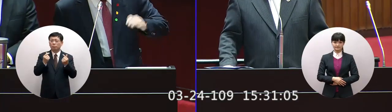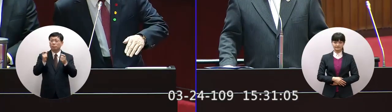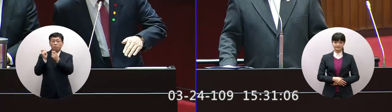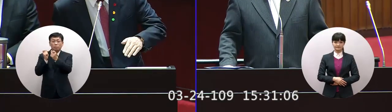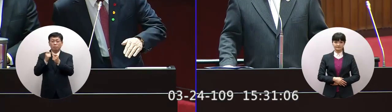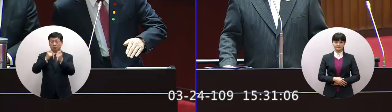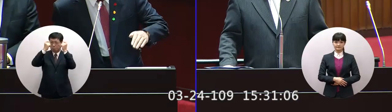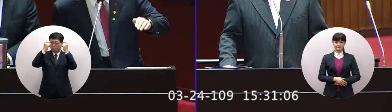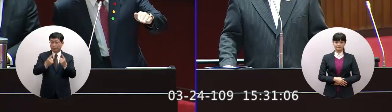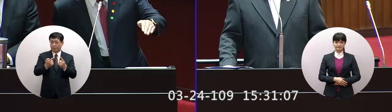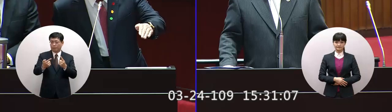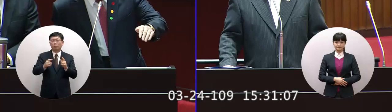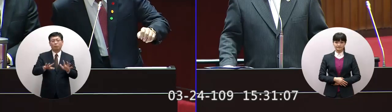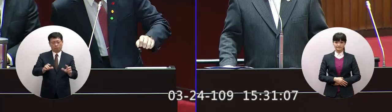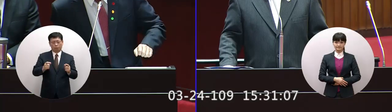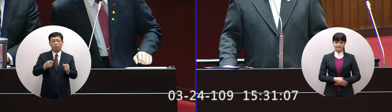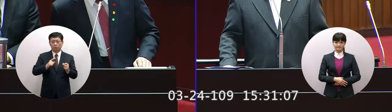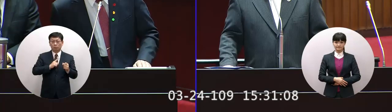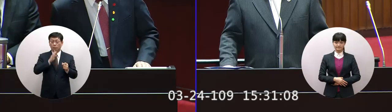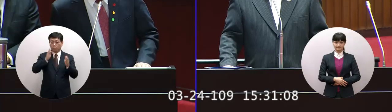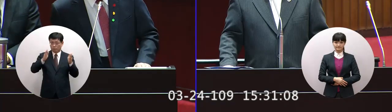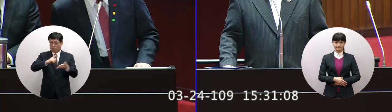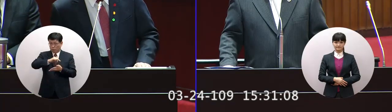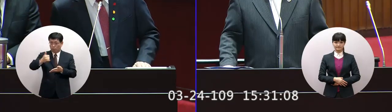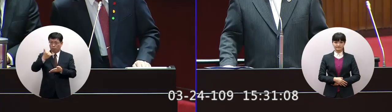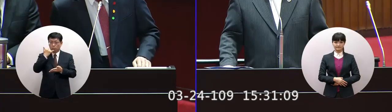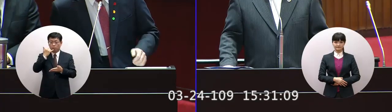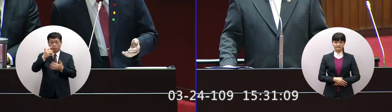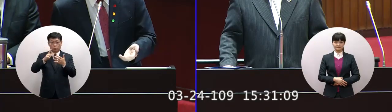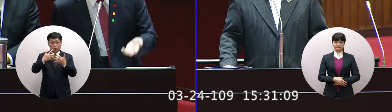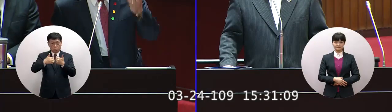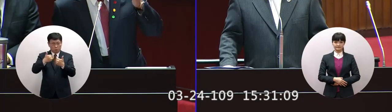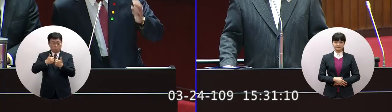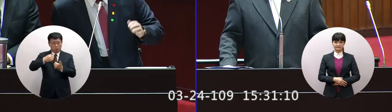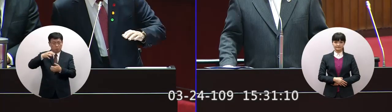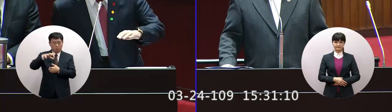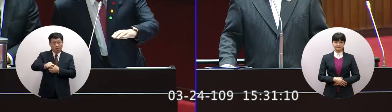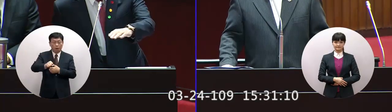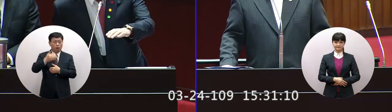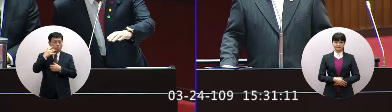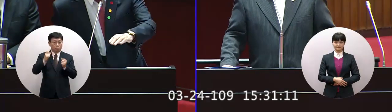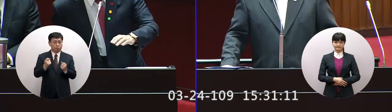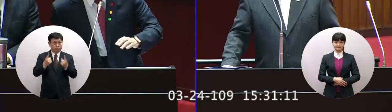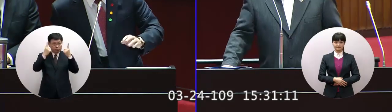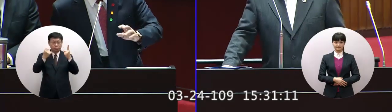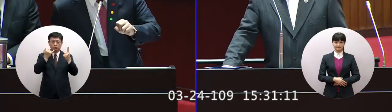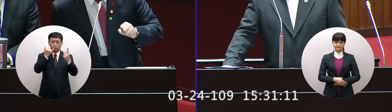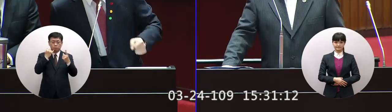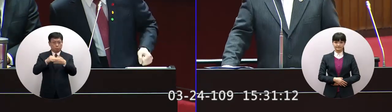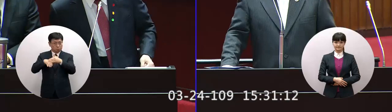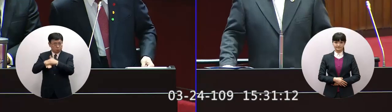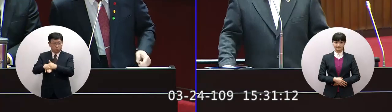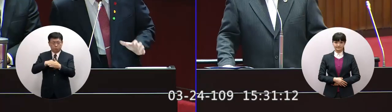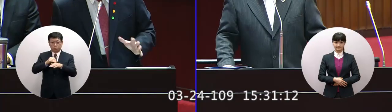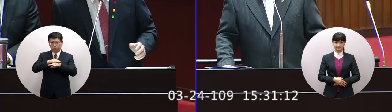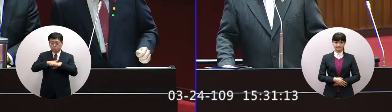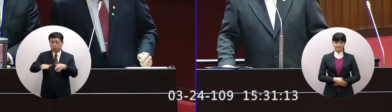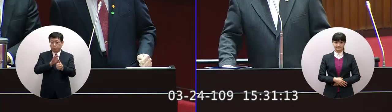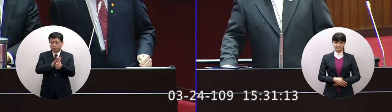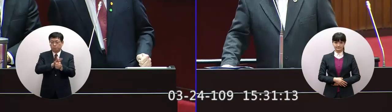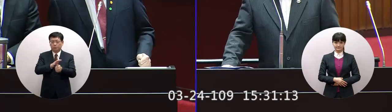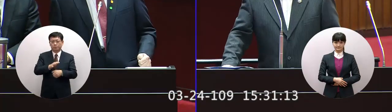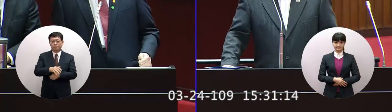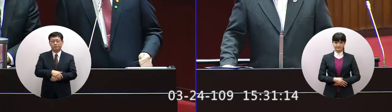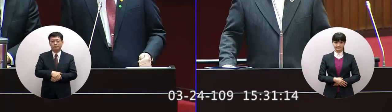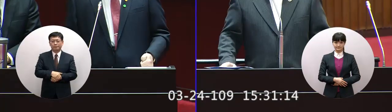最近跌的部分，那我们期货的部分是不是就可以有机会，然后涨的部分我们是不是透过长期的部分来稳定，这个都有